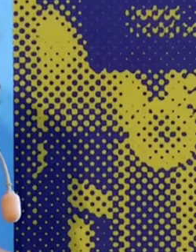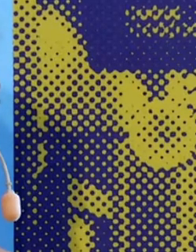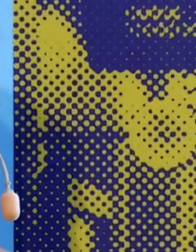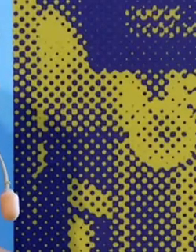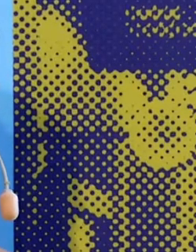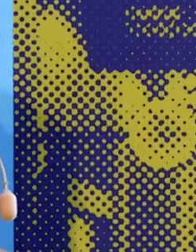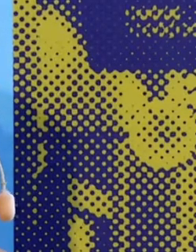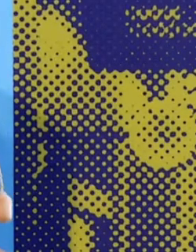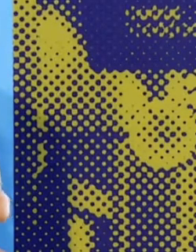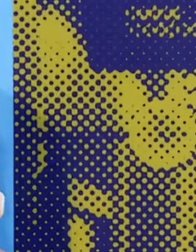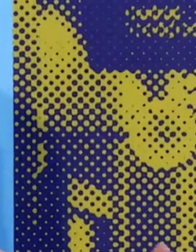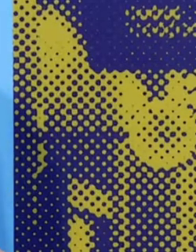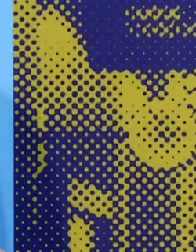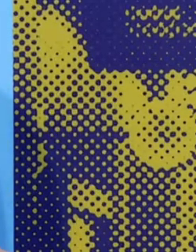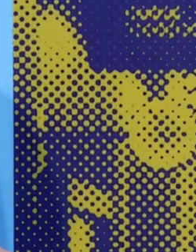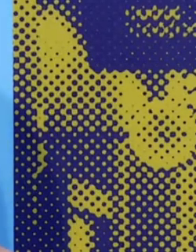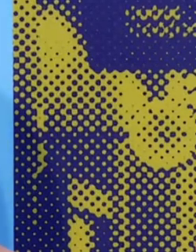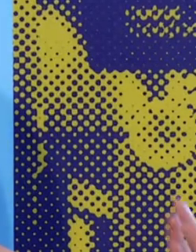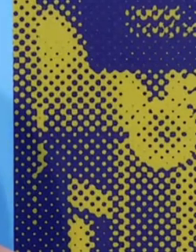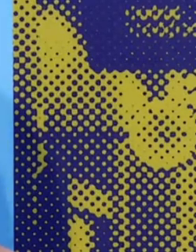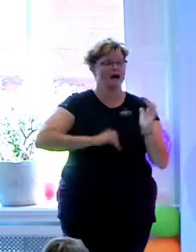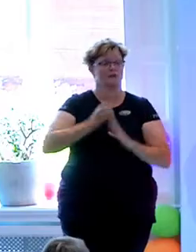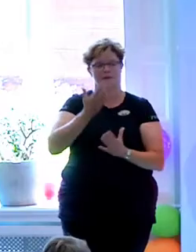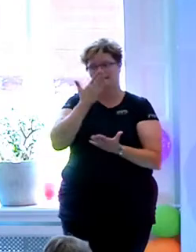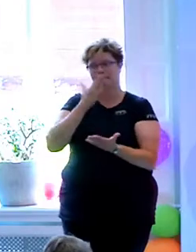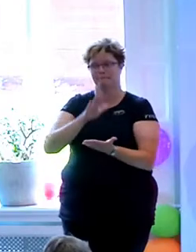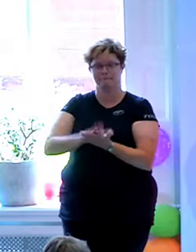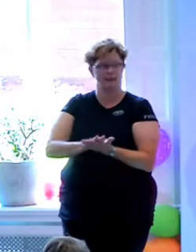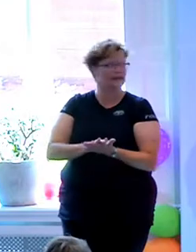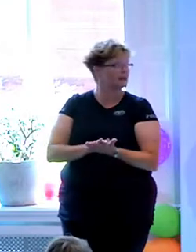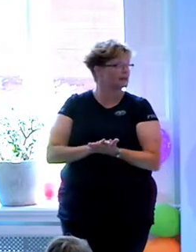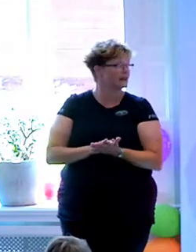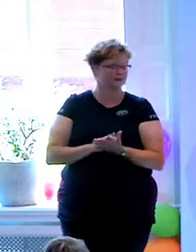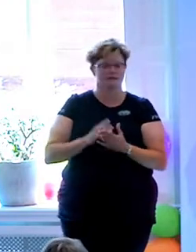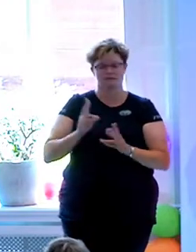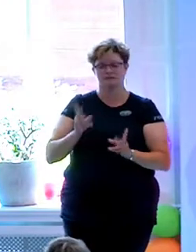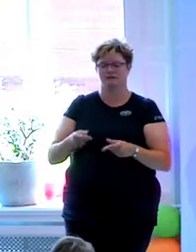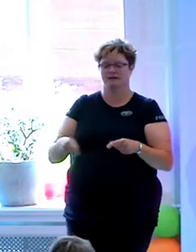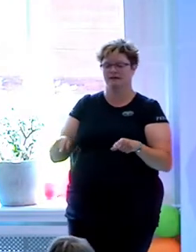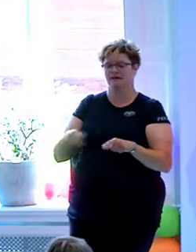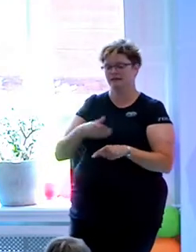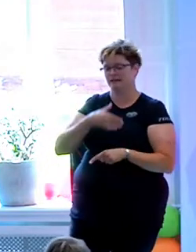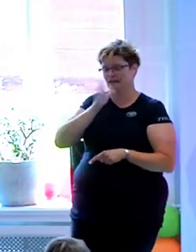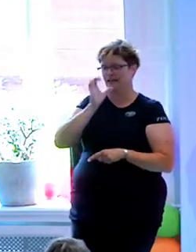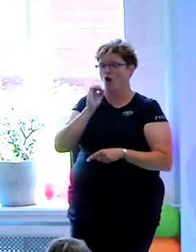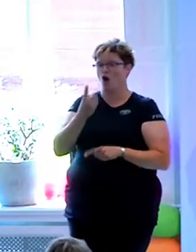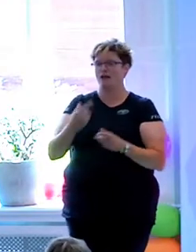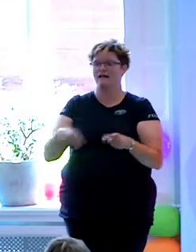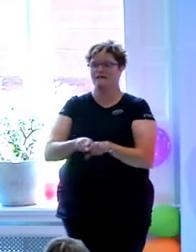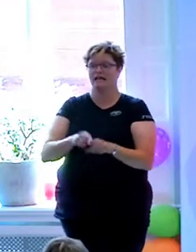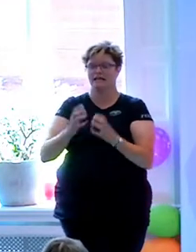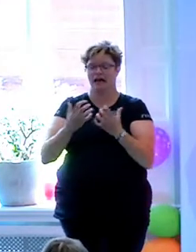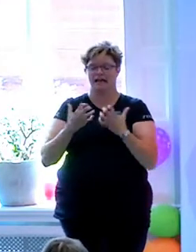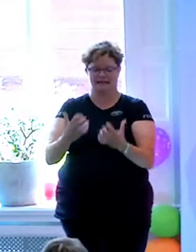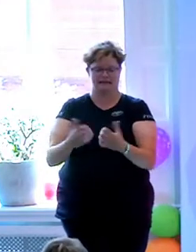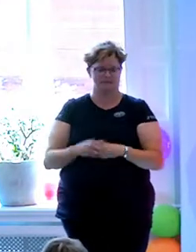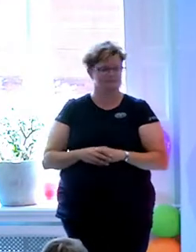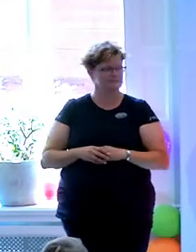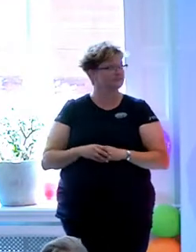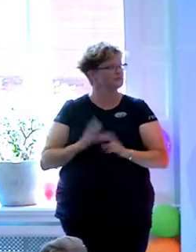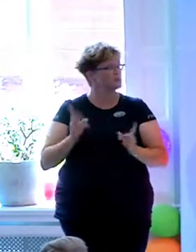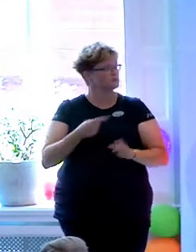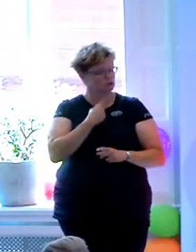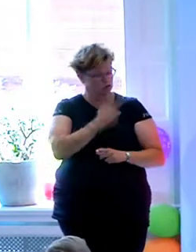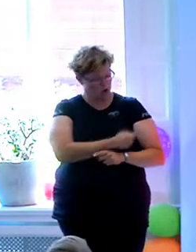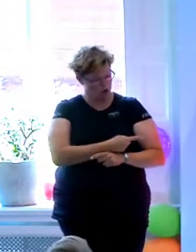vad vi hade 1974, som handlar om den här bilden och ta en öl ungefär vid arenan. Så den är jätteviktig. Och jag måste bara påpeka att, precis som du